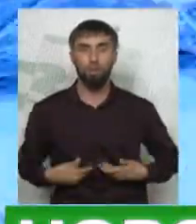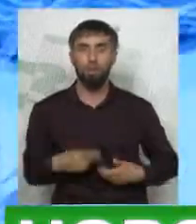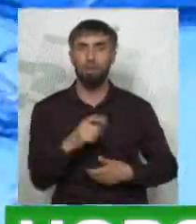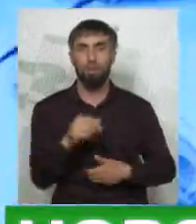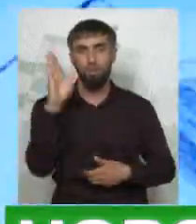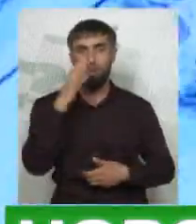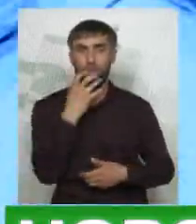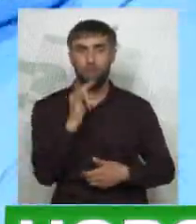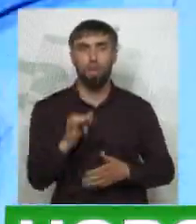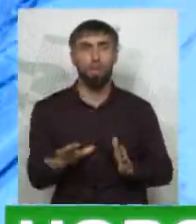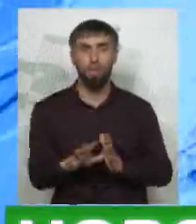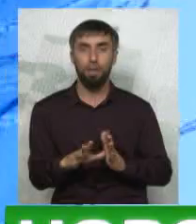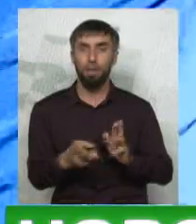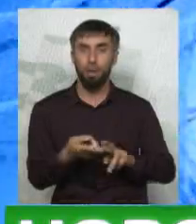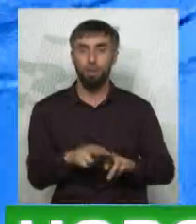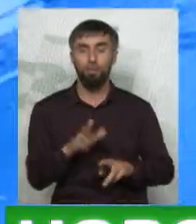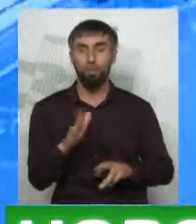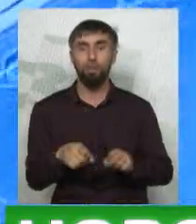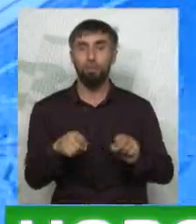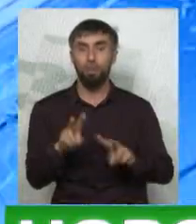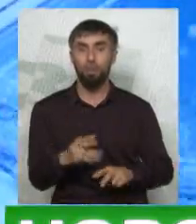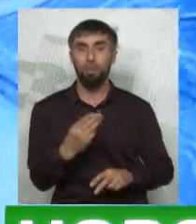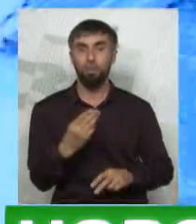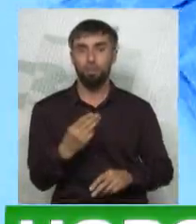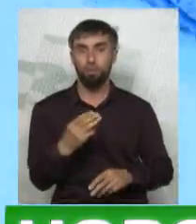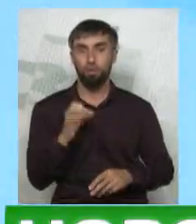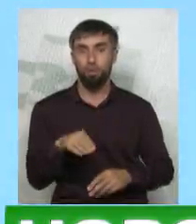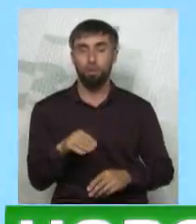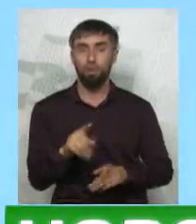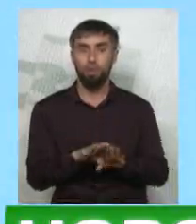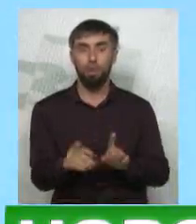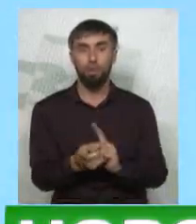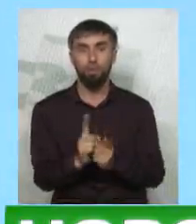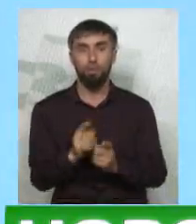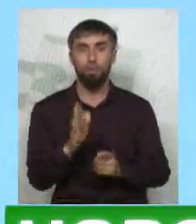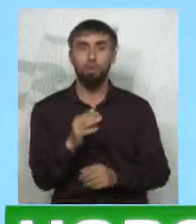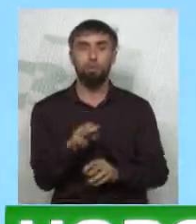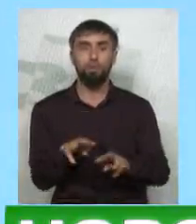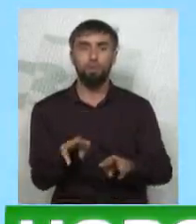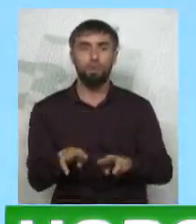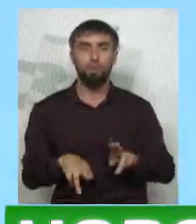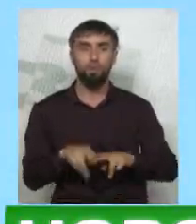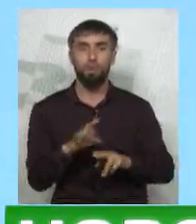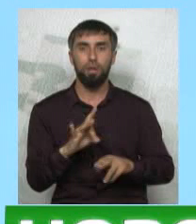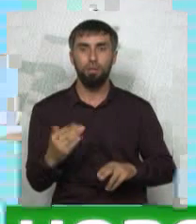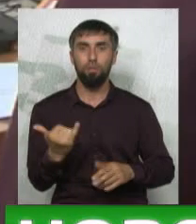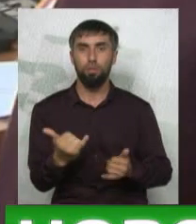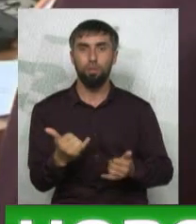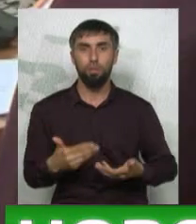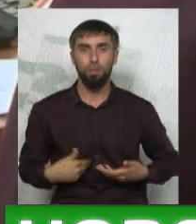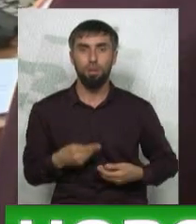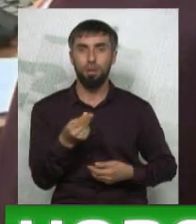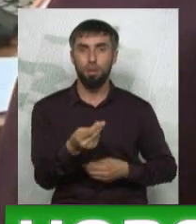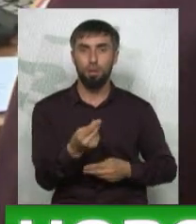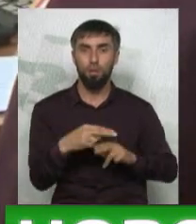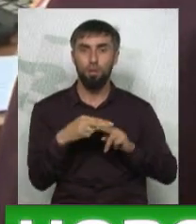за воду тепло и электричество для этого появится специальные счета такие изменения разрабатывает менструа РФ сегодня жильцы перечисляют